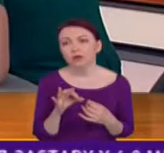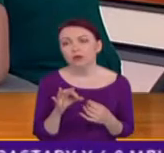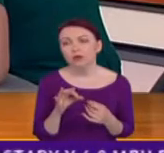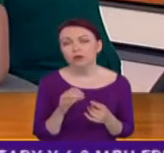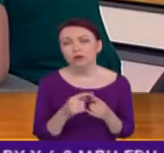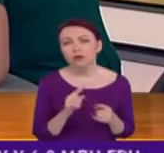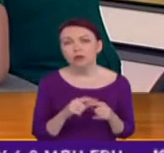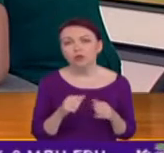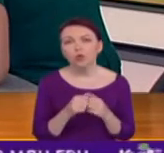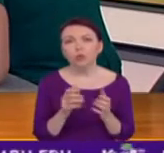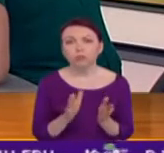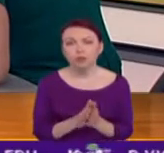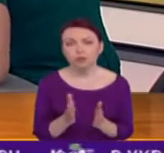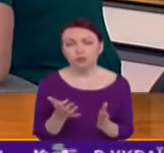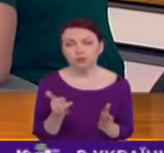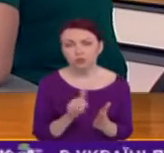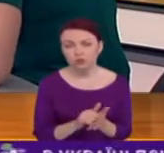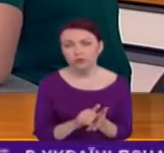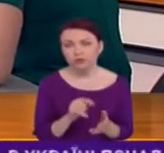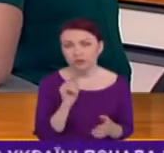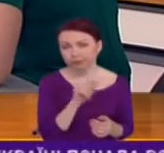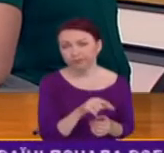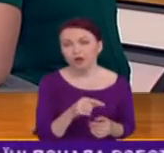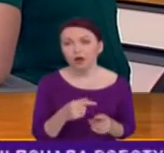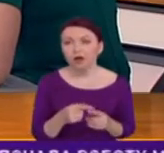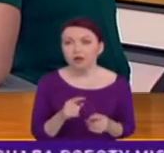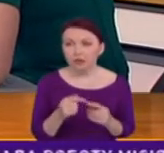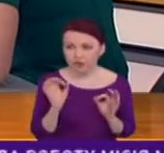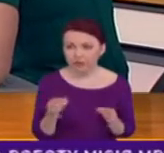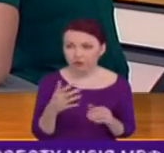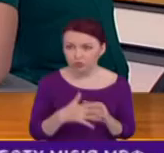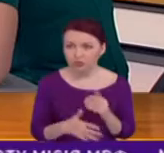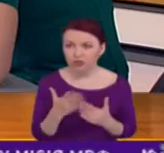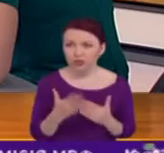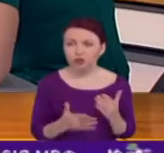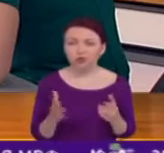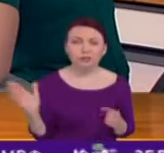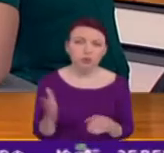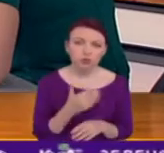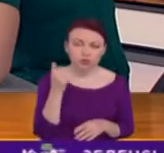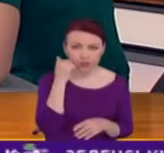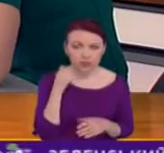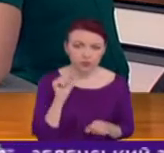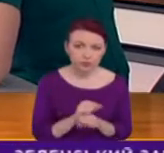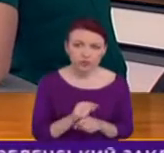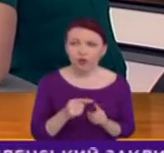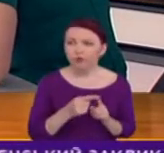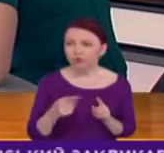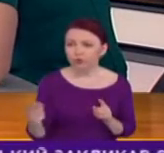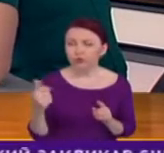буде встановлювати інвестор. Угу. Ну, якщо зазвичай, я правильно зрозуміла, що якщо демонтується стара зупинка, то впродовж